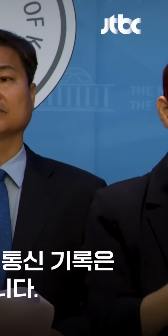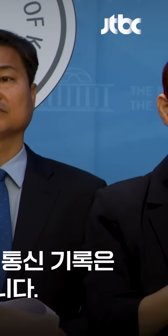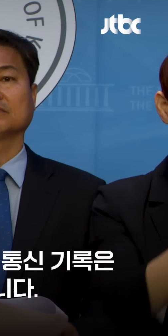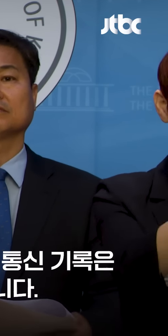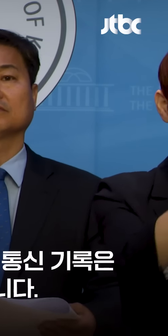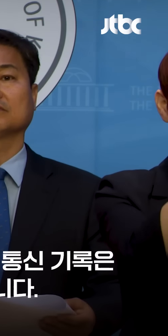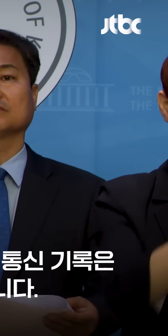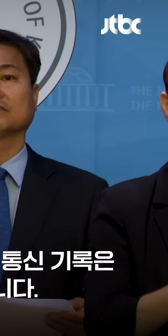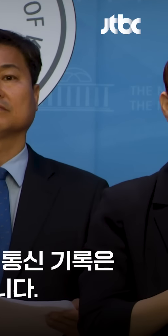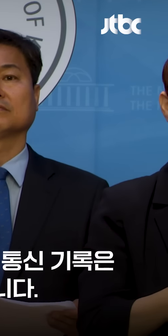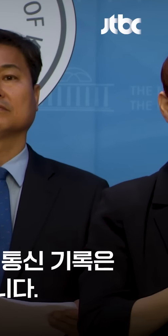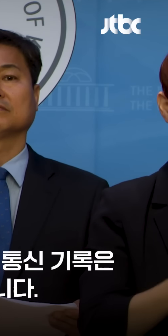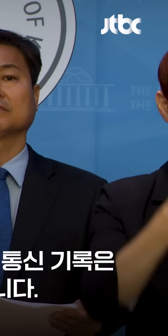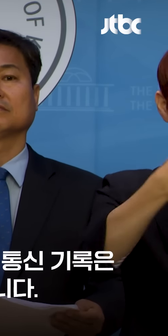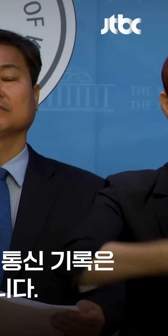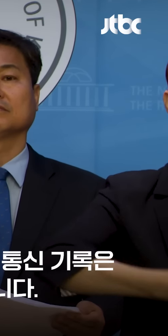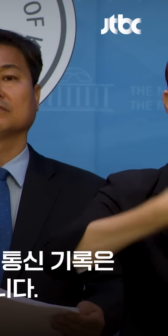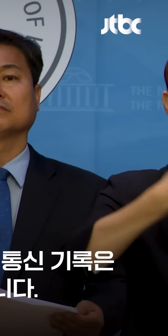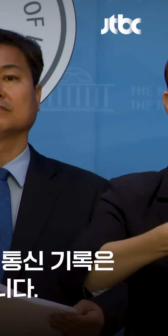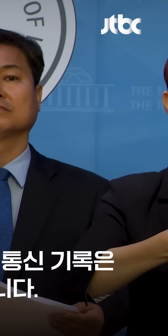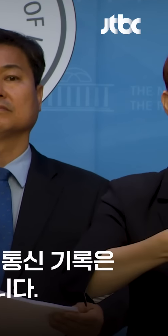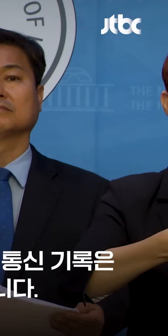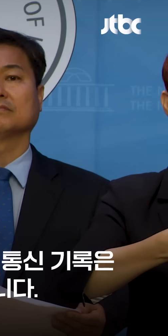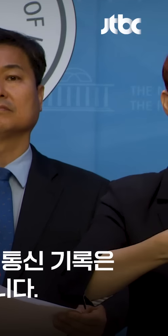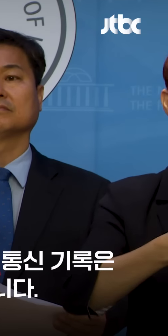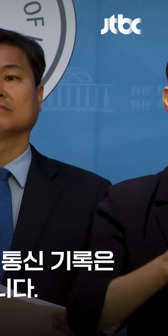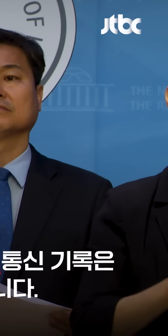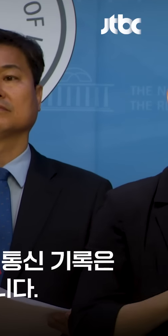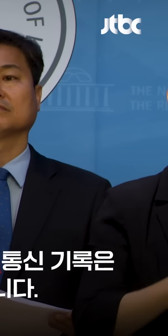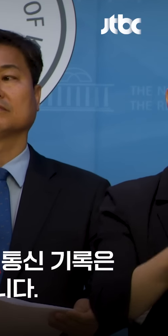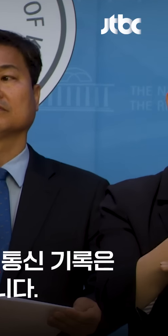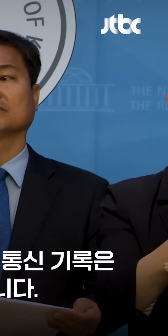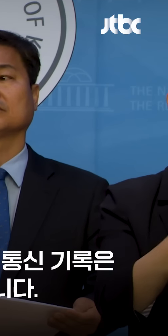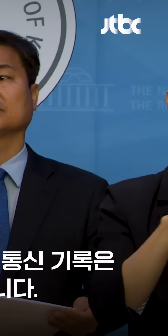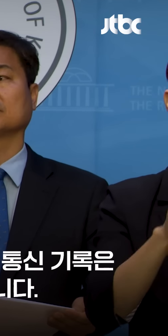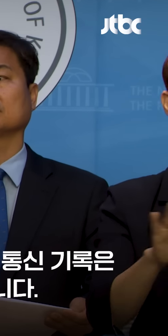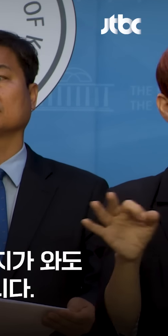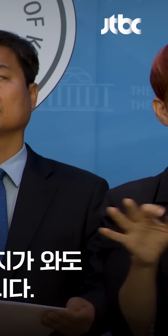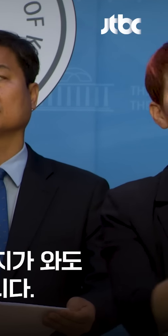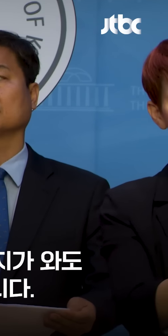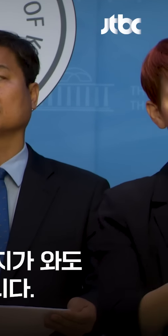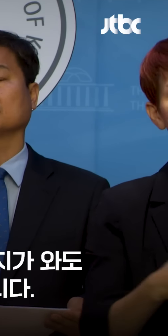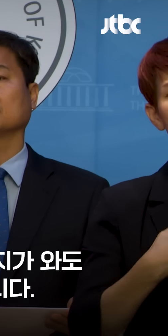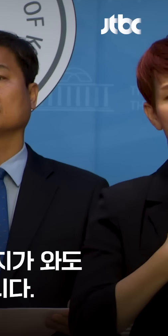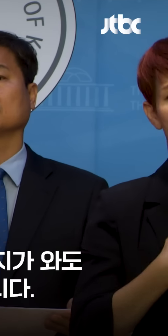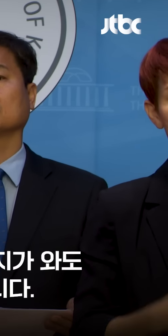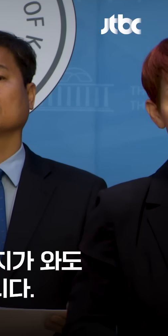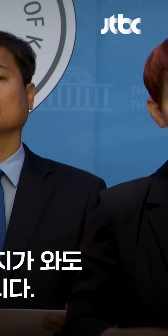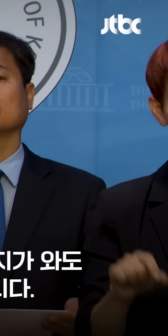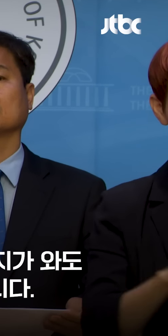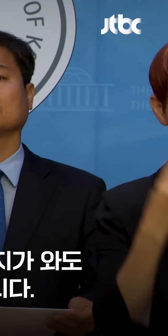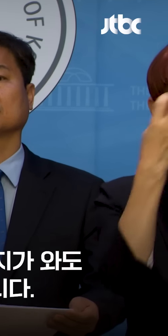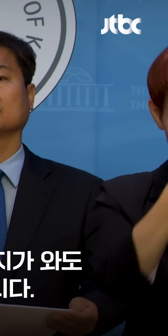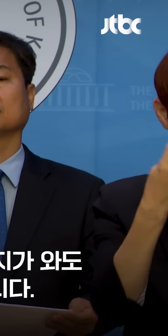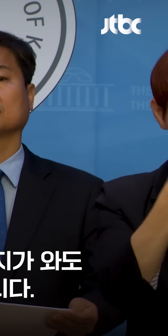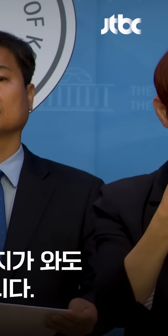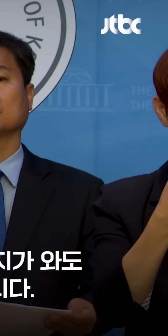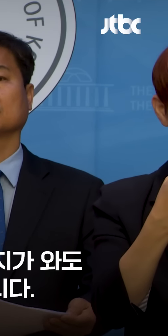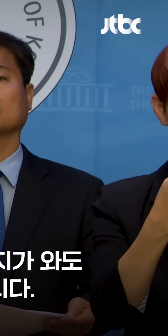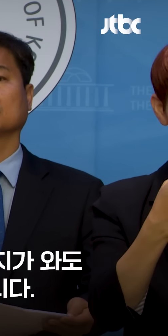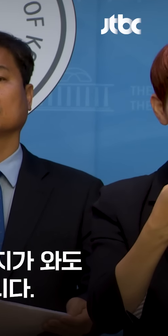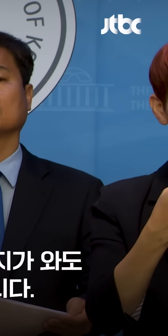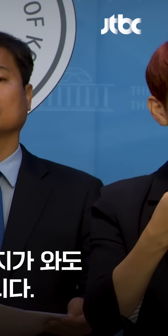통신기록은 곧 보존기한 1년을 경과하여 삭제됩니다. 그렇게 되면 특검이 아니라 특검 할아버지가